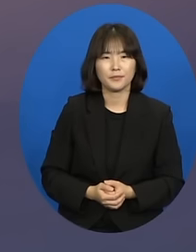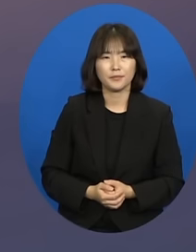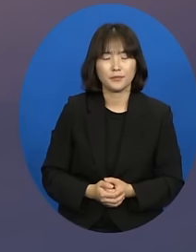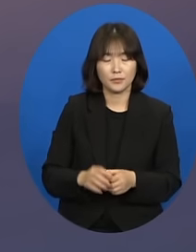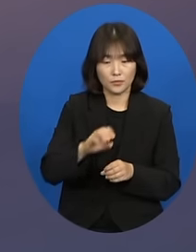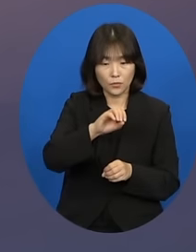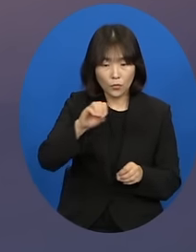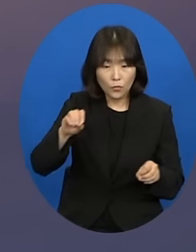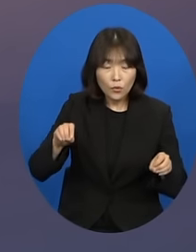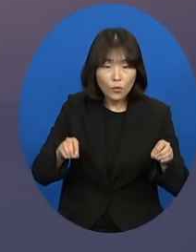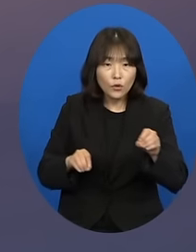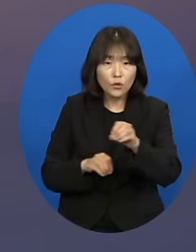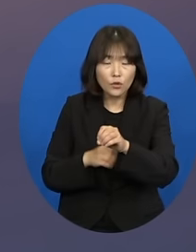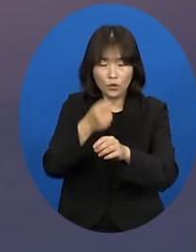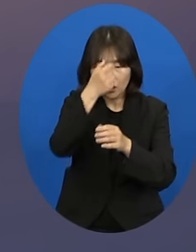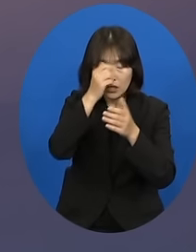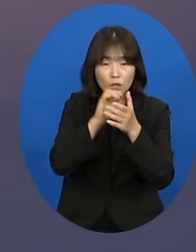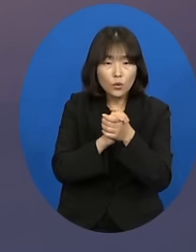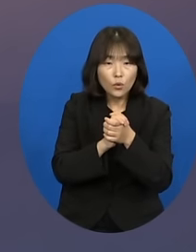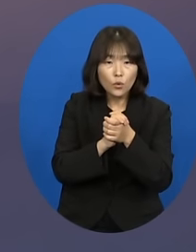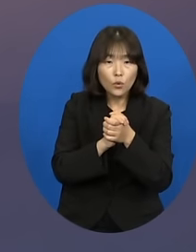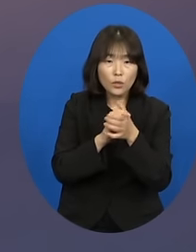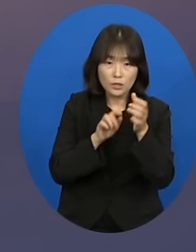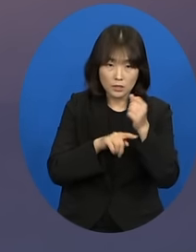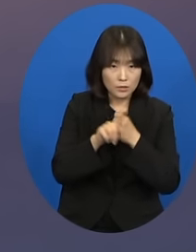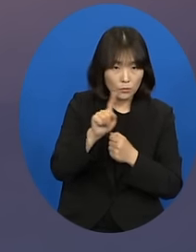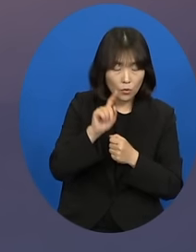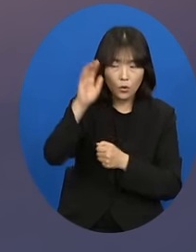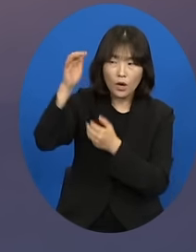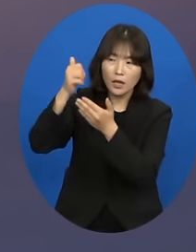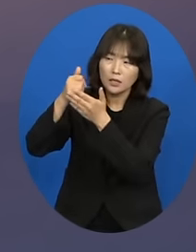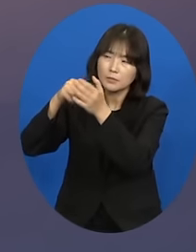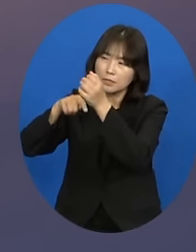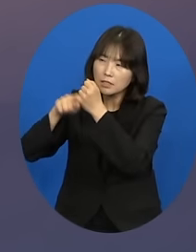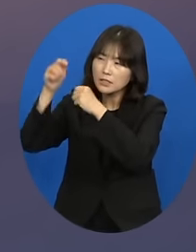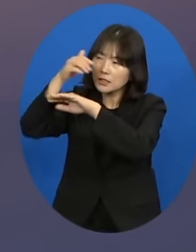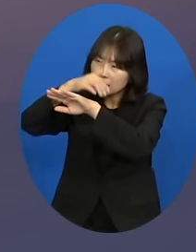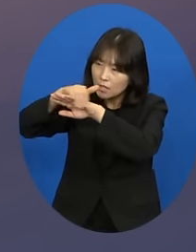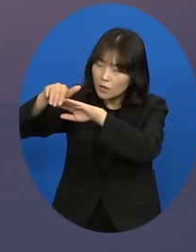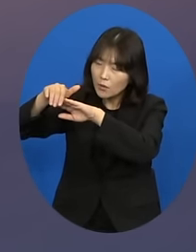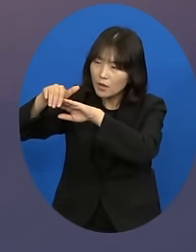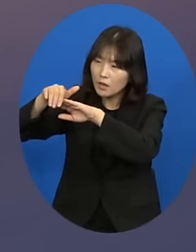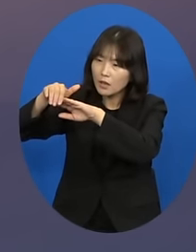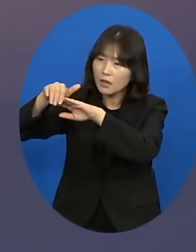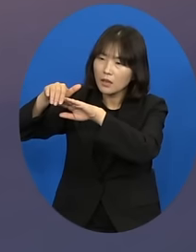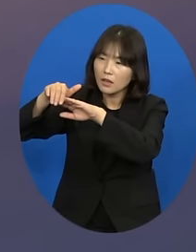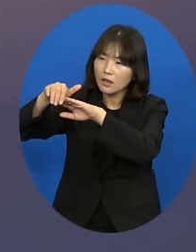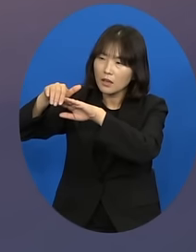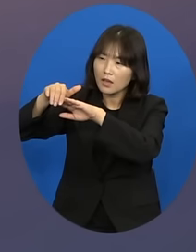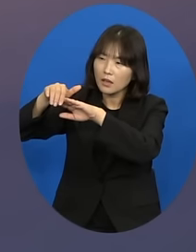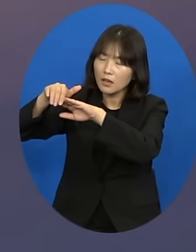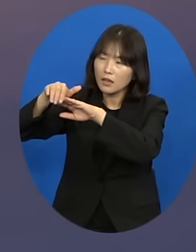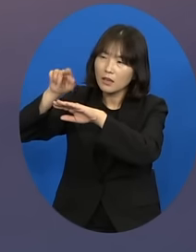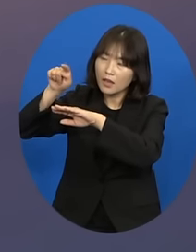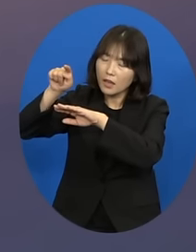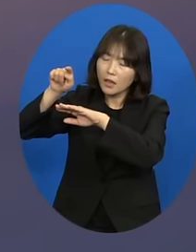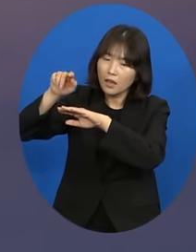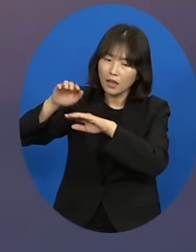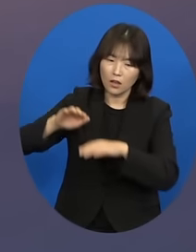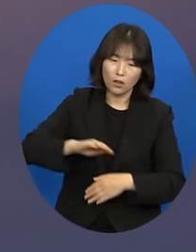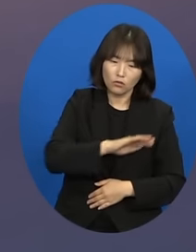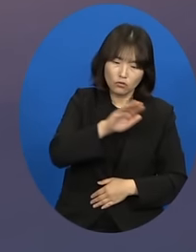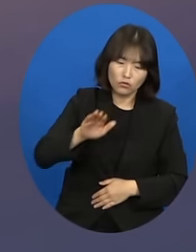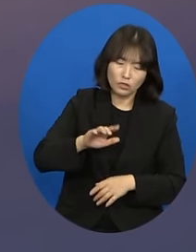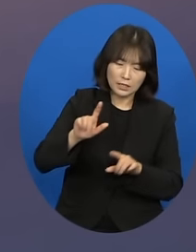오히려 기도란 하나님의 뜻과 계획에 우리의 삶을 맞추는 작업입니다.